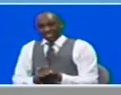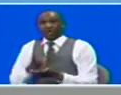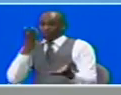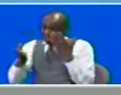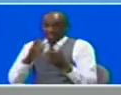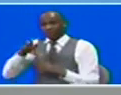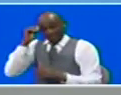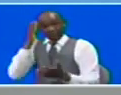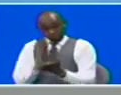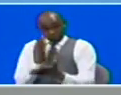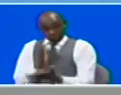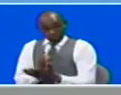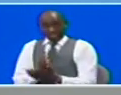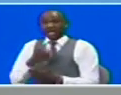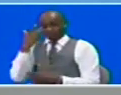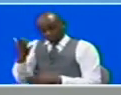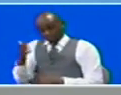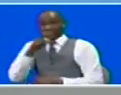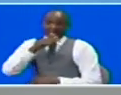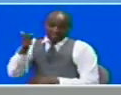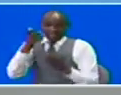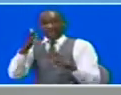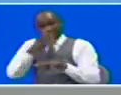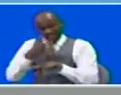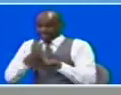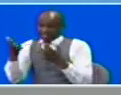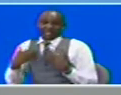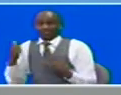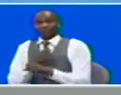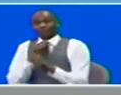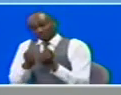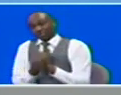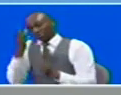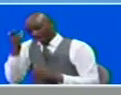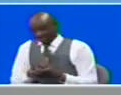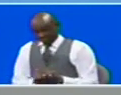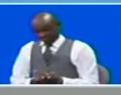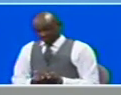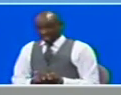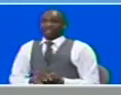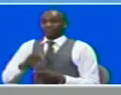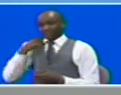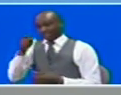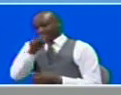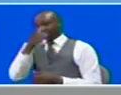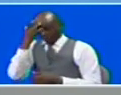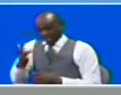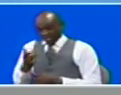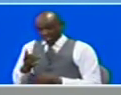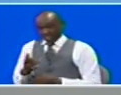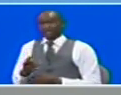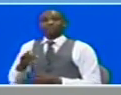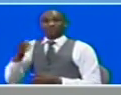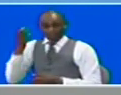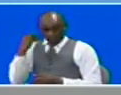kwamba kwa kweli kuna cheti moja ama lingine ambayo ilikuwa gushi. Kwa nini nasema hivi? Nasema hivi kwa sababu kulikuwa